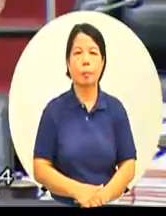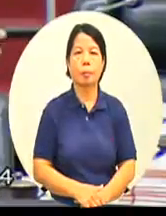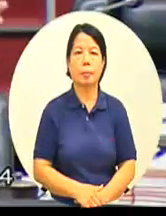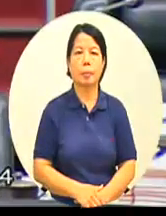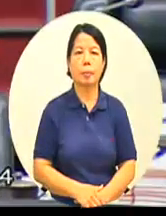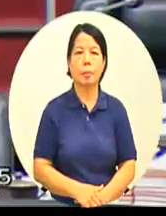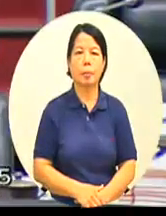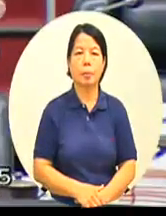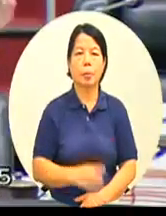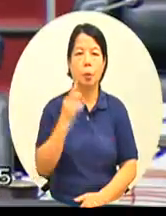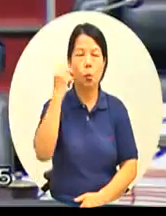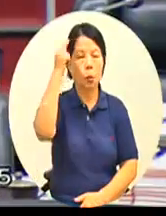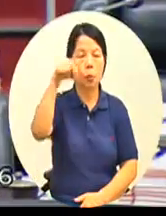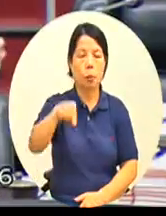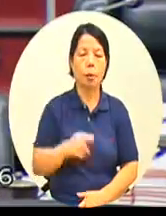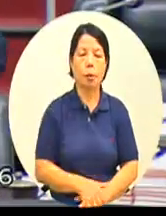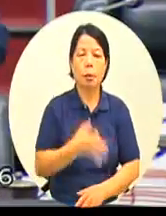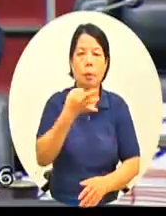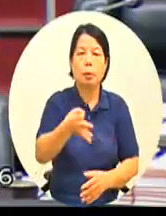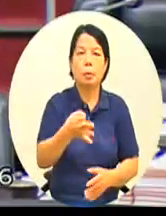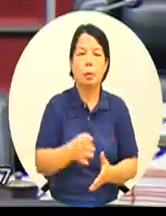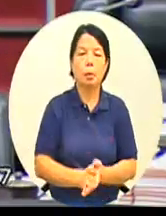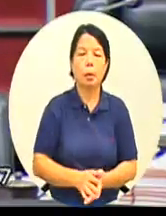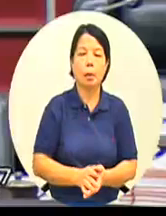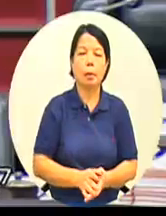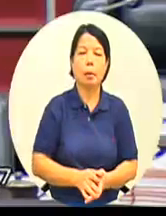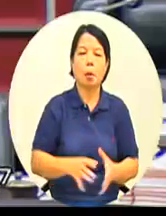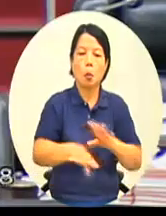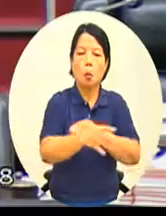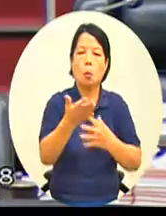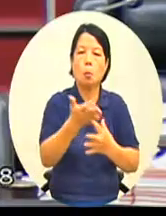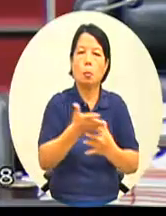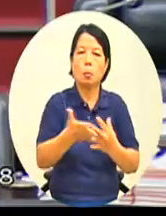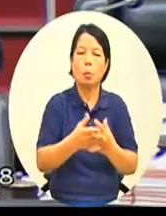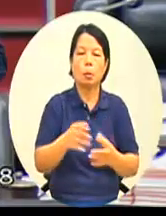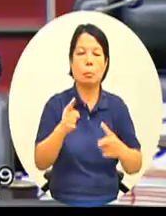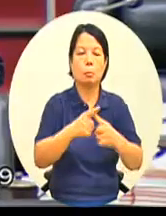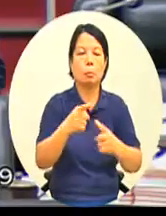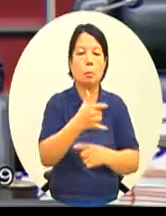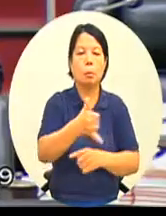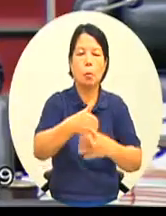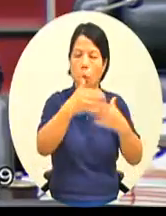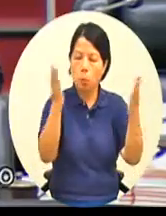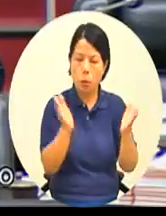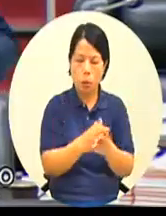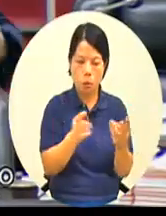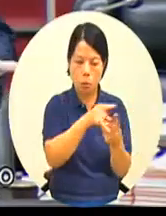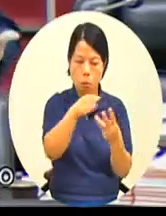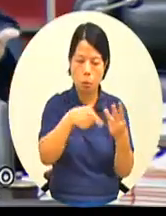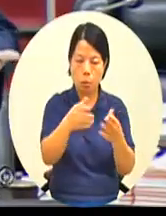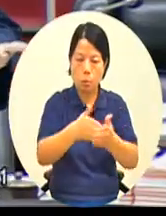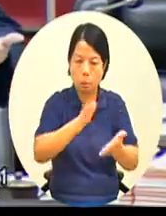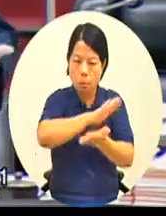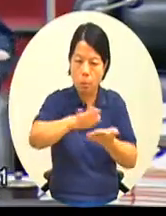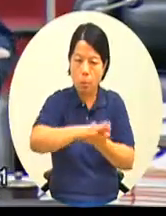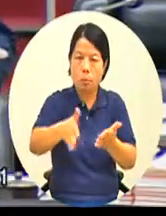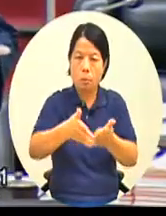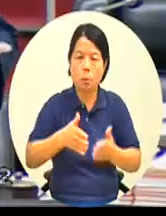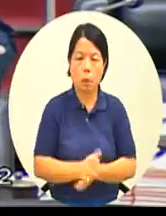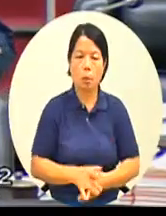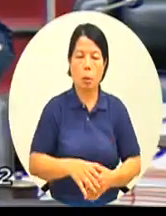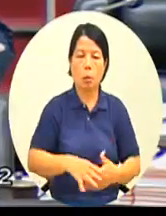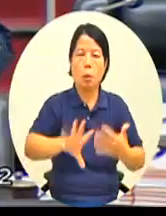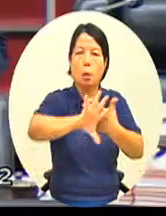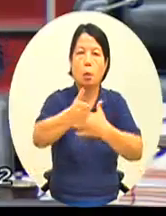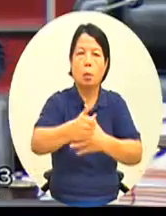为我觉得场地跟金钱，然后人力这三个都是未来一定要解决的问题。引用外籍劳力